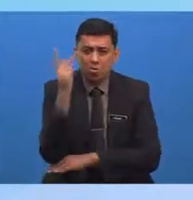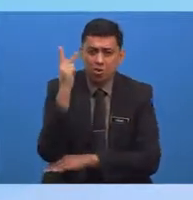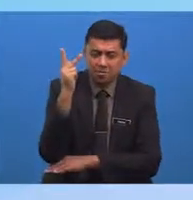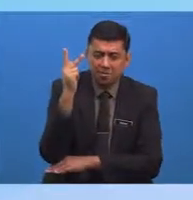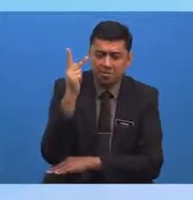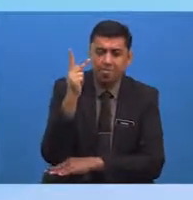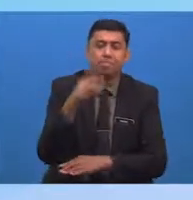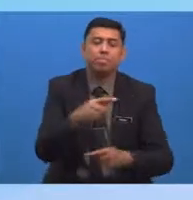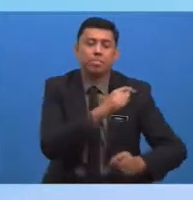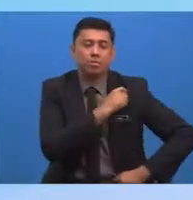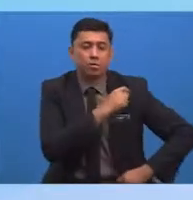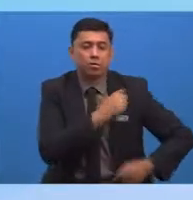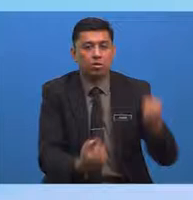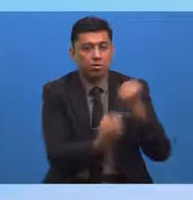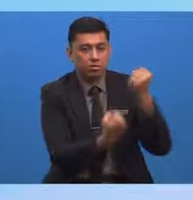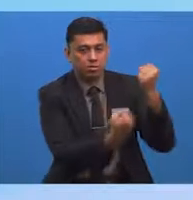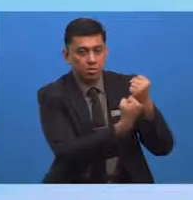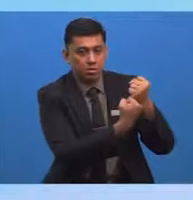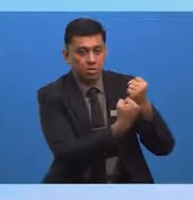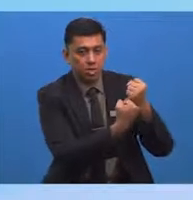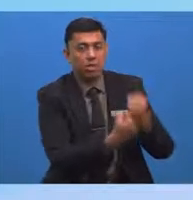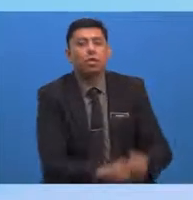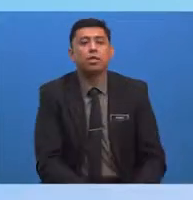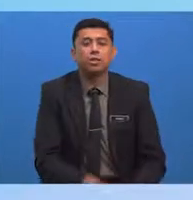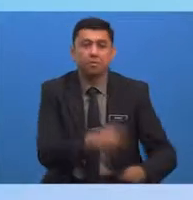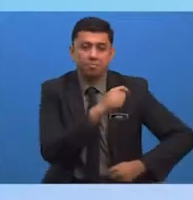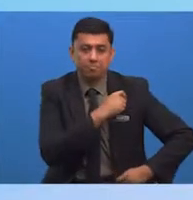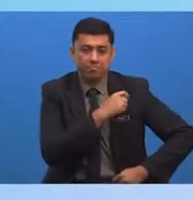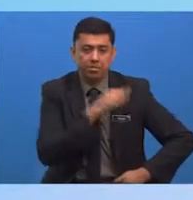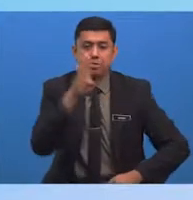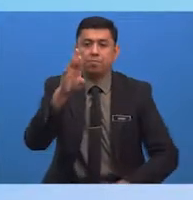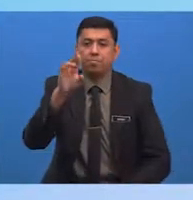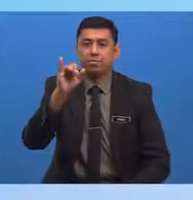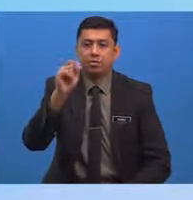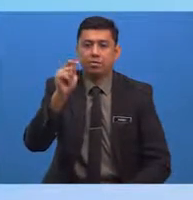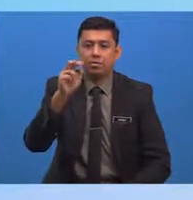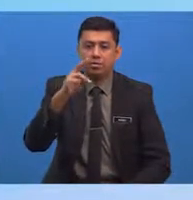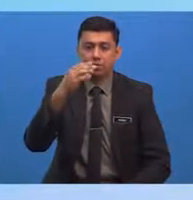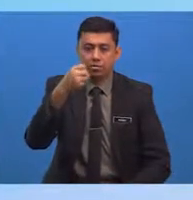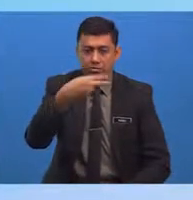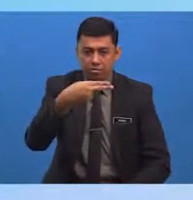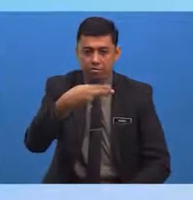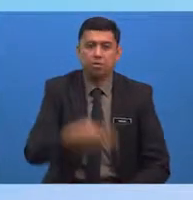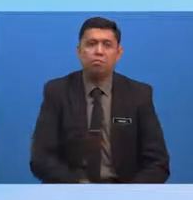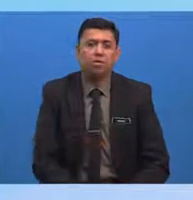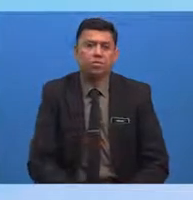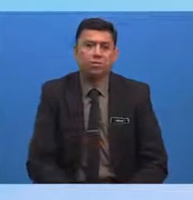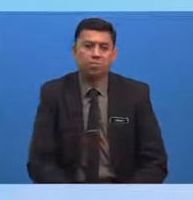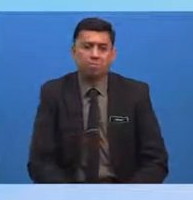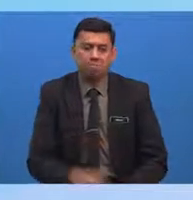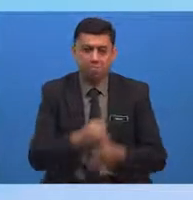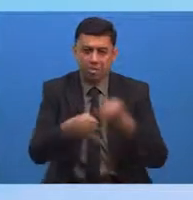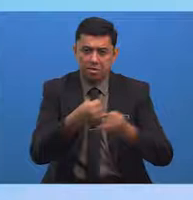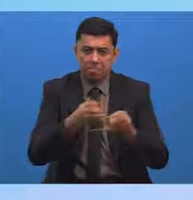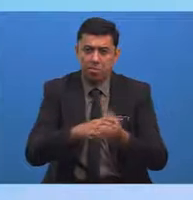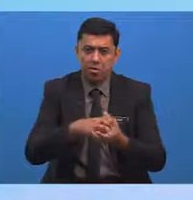Brooke memperoleh bantuan dan sokongan tentera laut British. Kapal perang HSM Dido berjaya